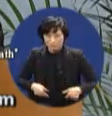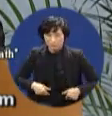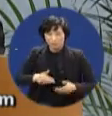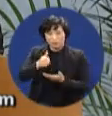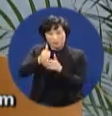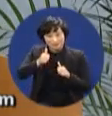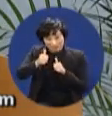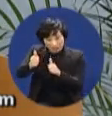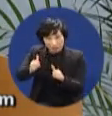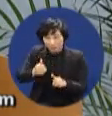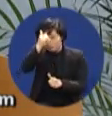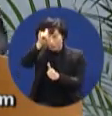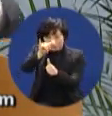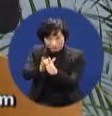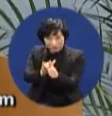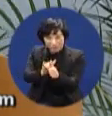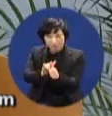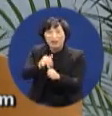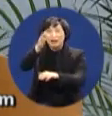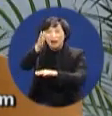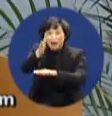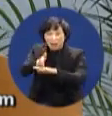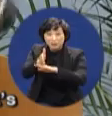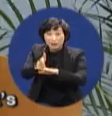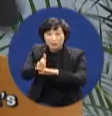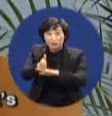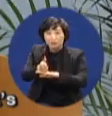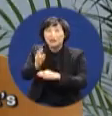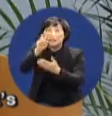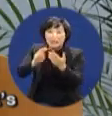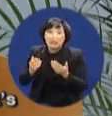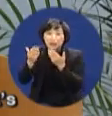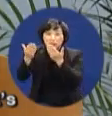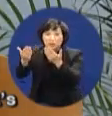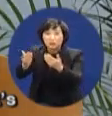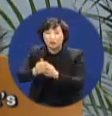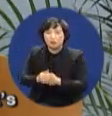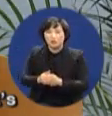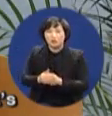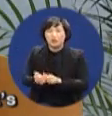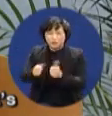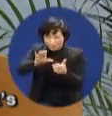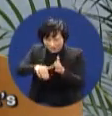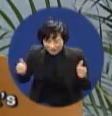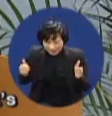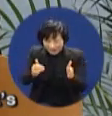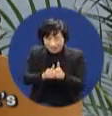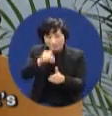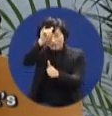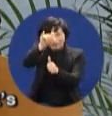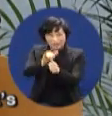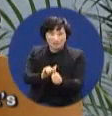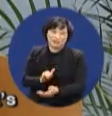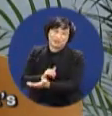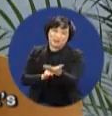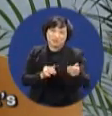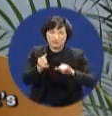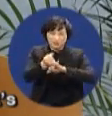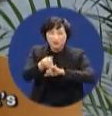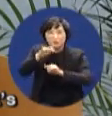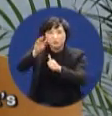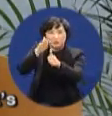따르고 충성하고 감사하고 찬양하고 죽도록 충성하는 여러분